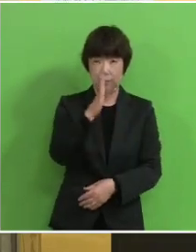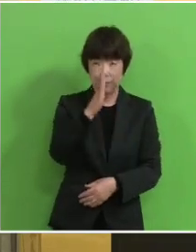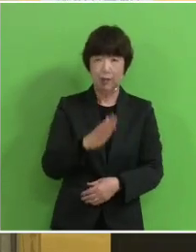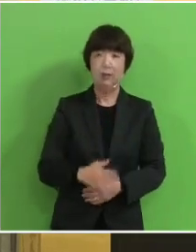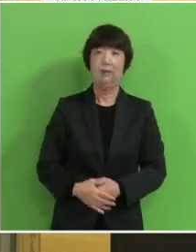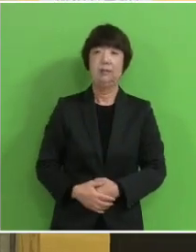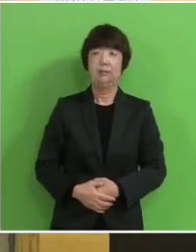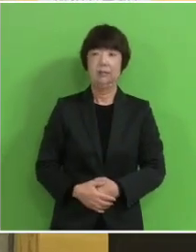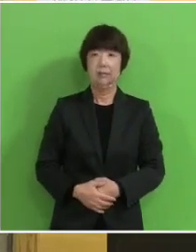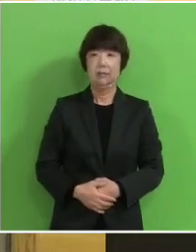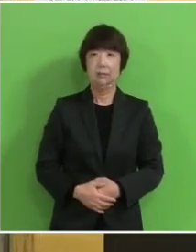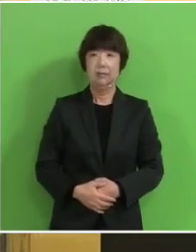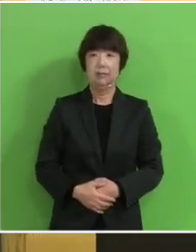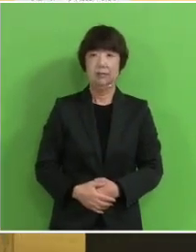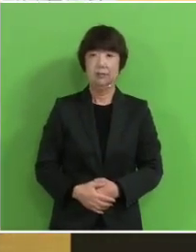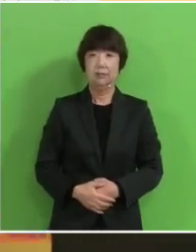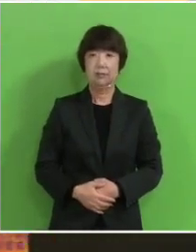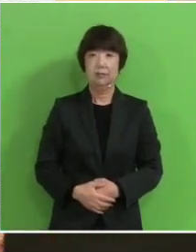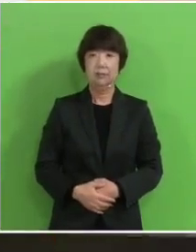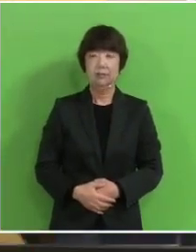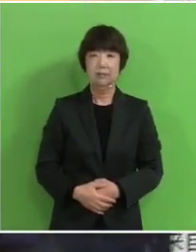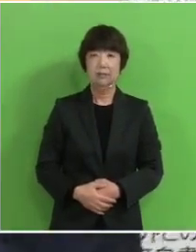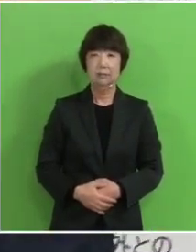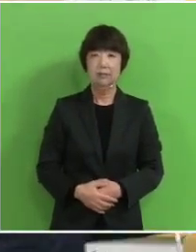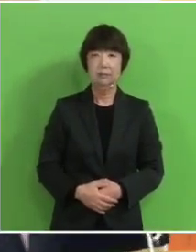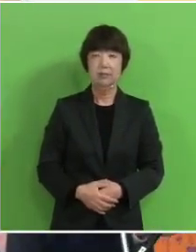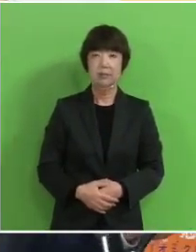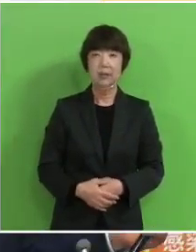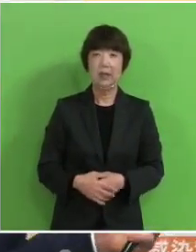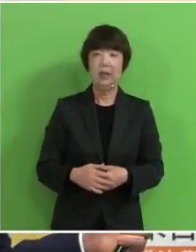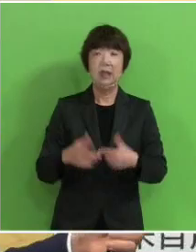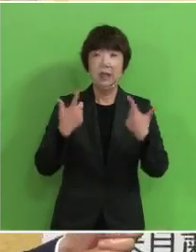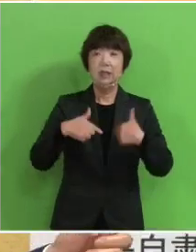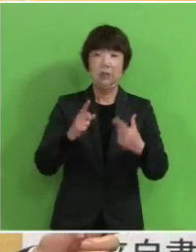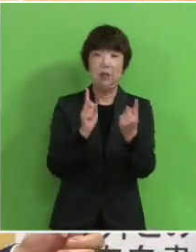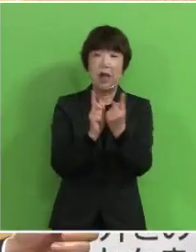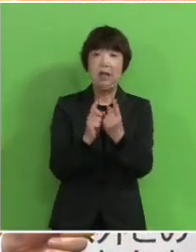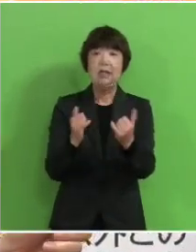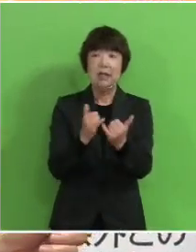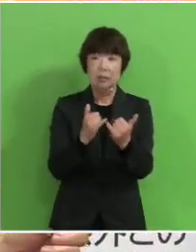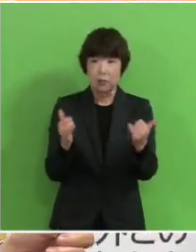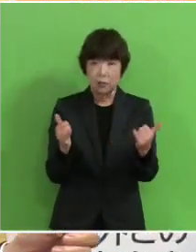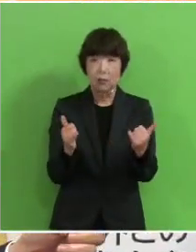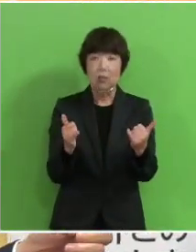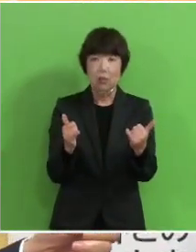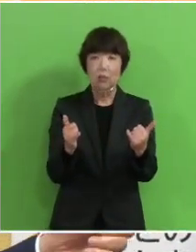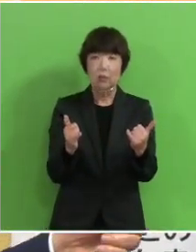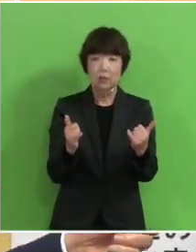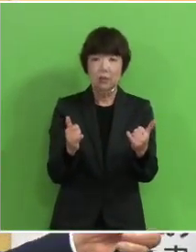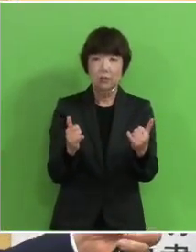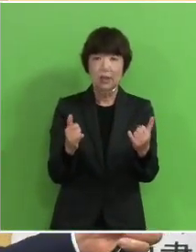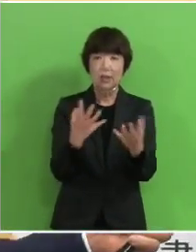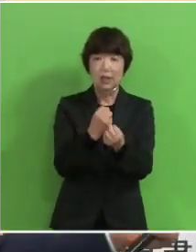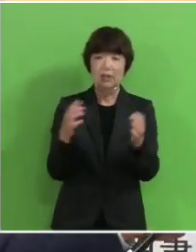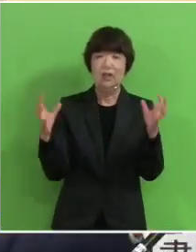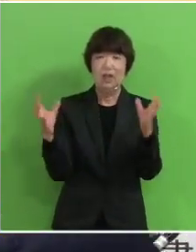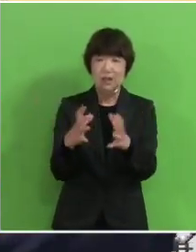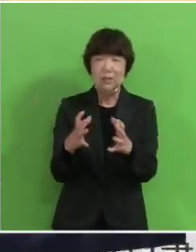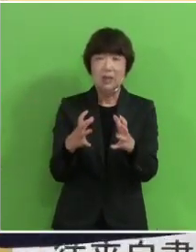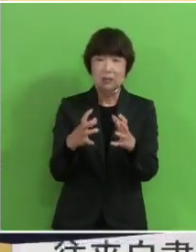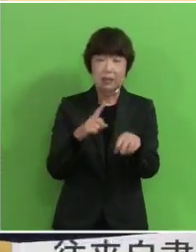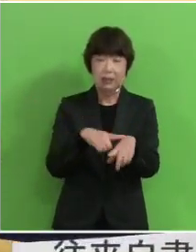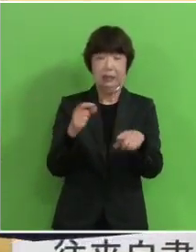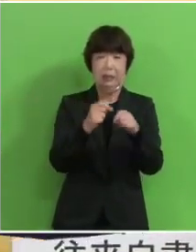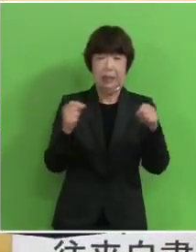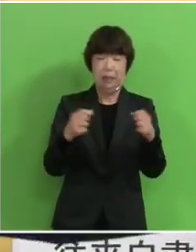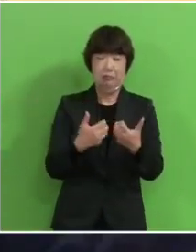たいと思います一つ目は日頃あっている方大人数や長時間3つを